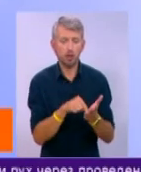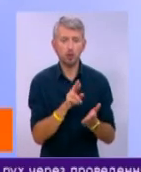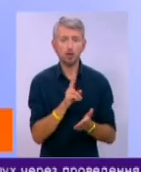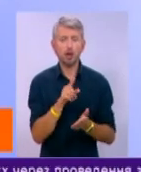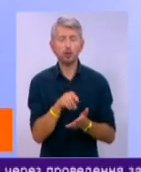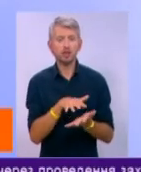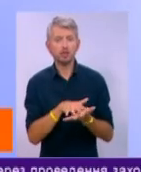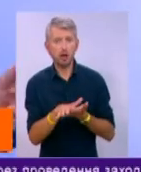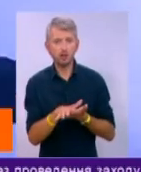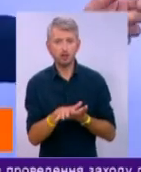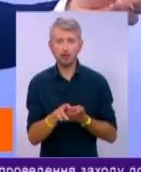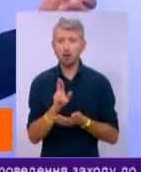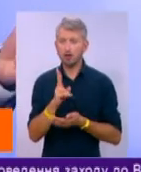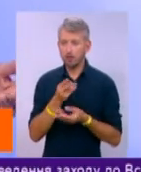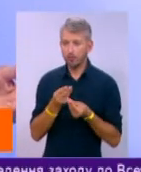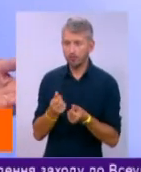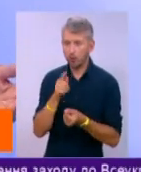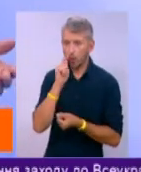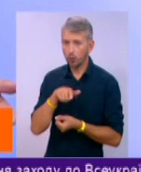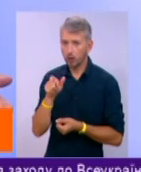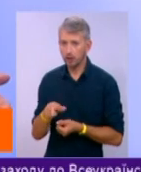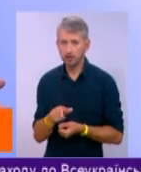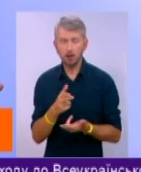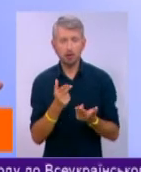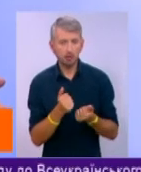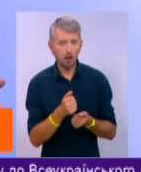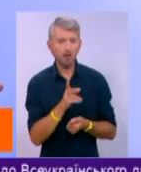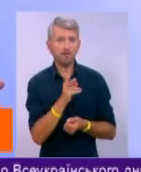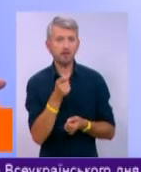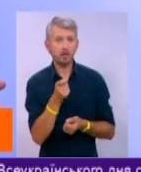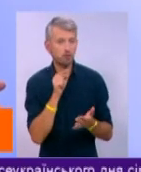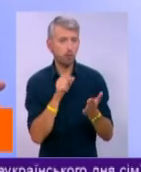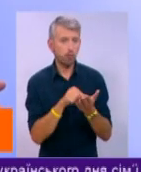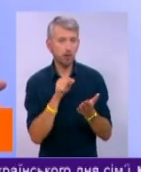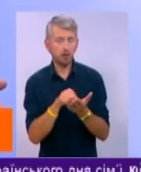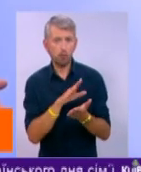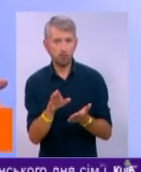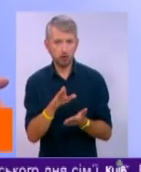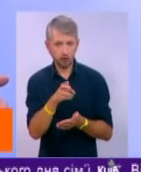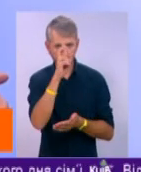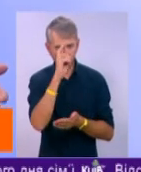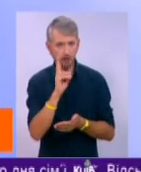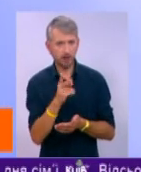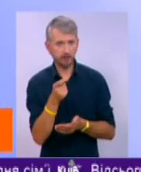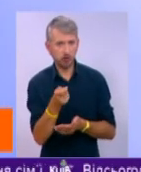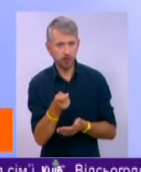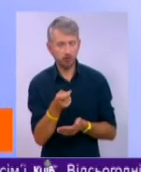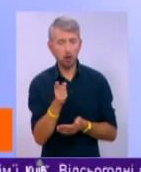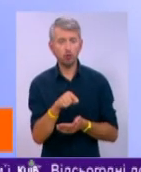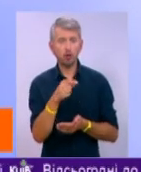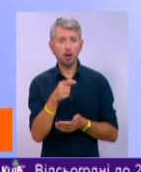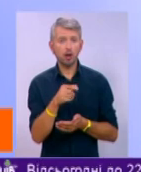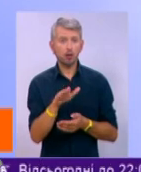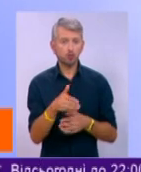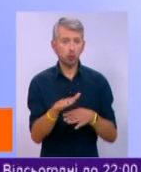вони тратяться, як вони відображаються на українцях? Да, як вони в казначейство, вони попали чи не попали в державне казначейство? А тоді ж як воно